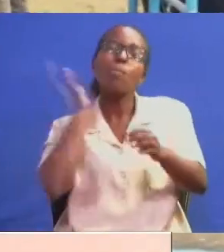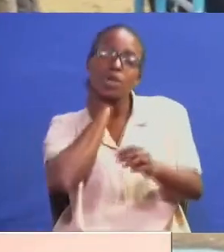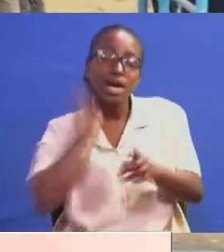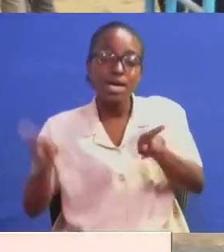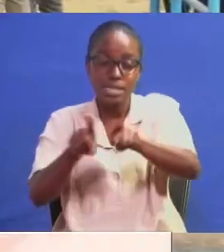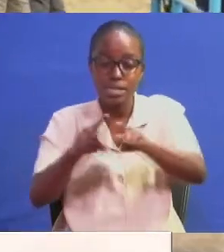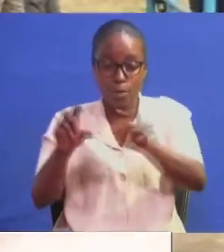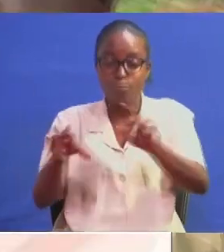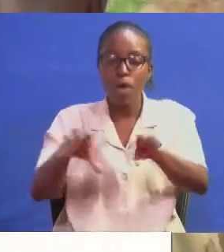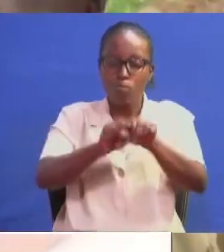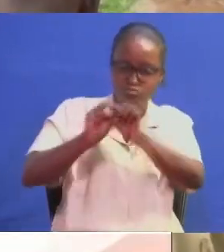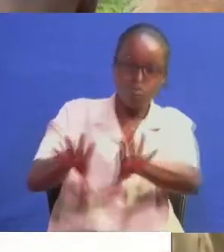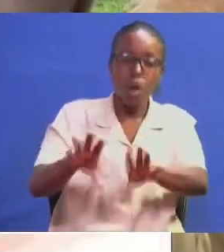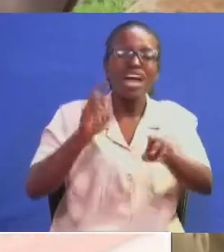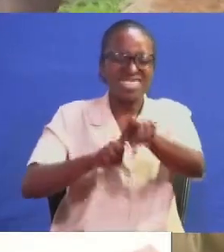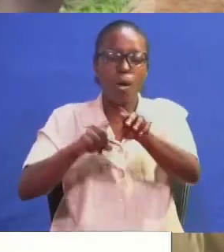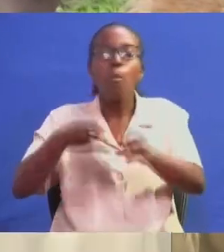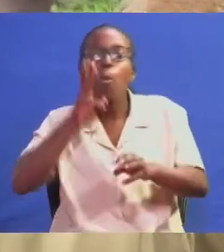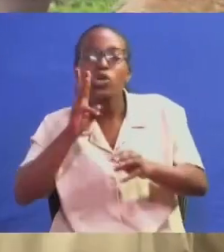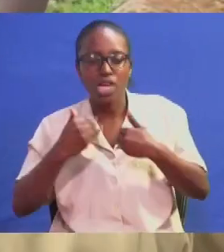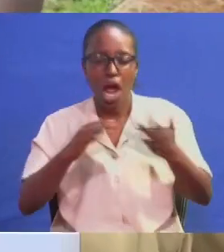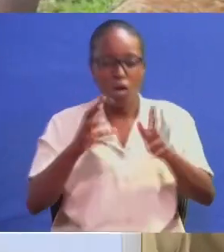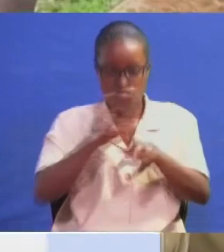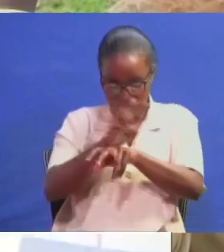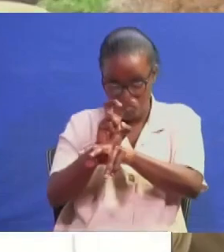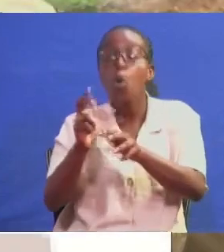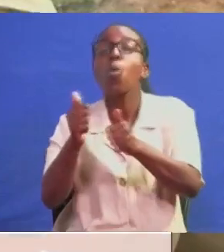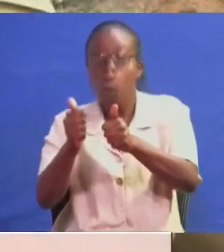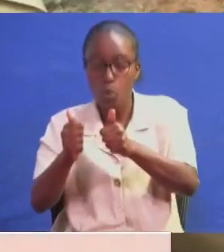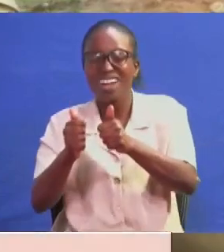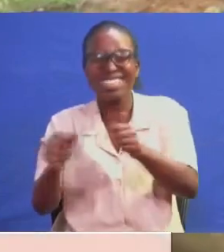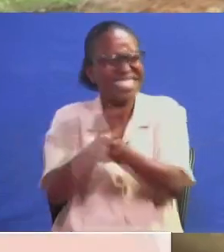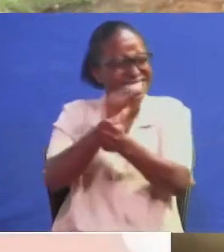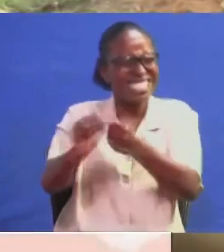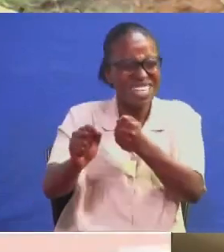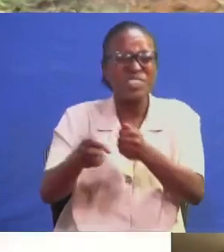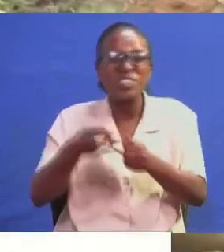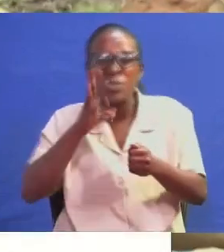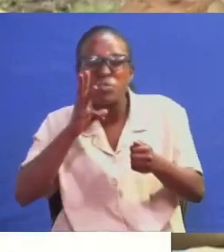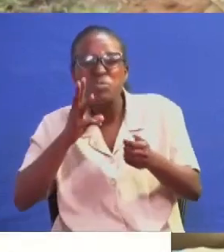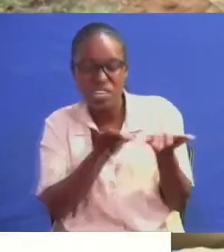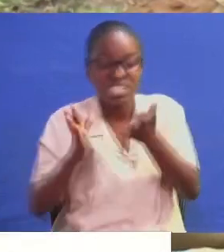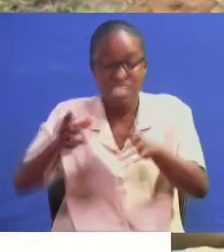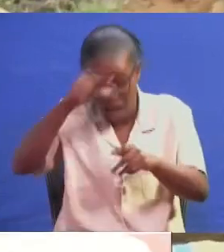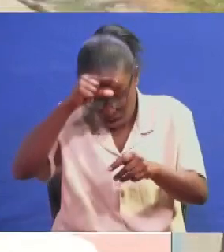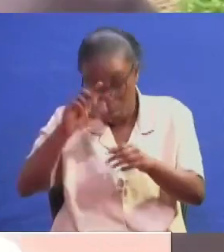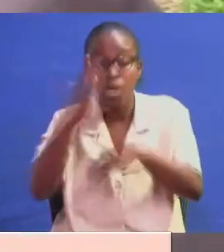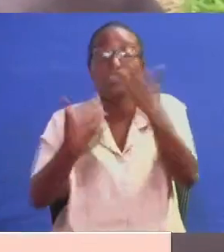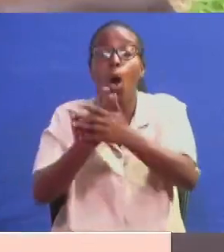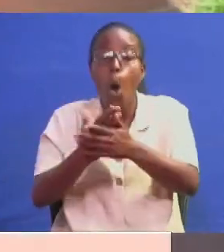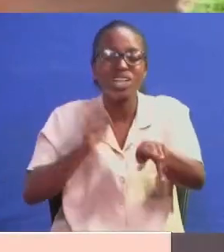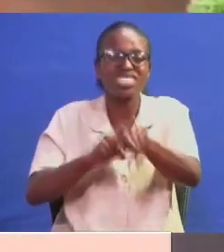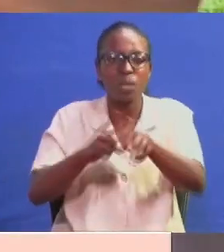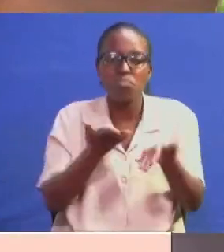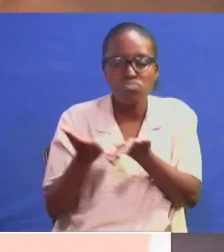Samuel Olarasha alisema kutokana na uchunguzi unaoendelea kuhusu uharibifu wa mabomba ya maji ya serikali, hakuna wahusika